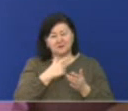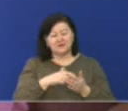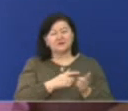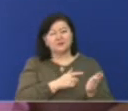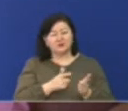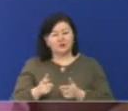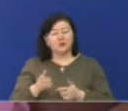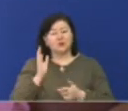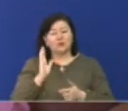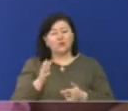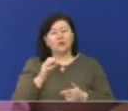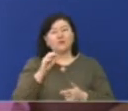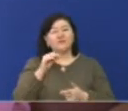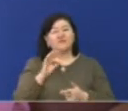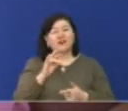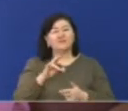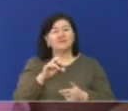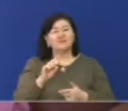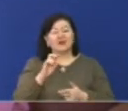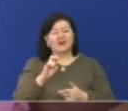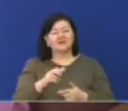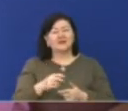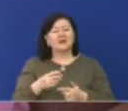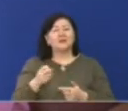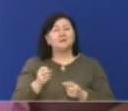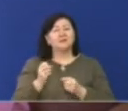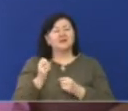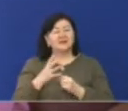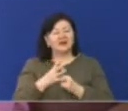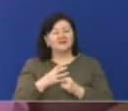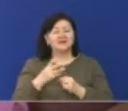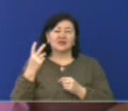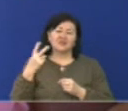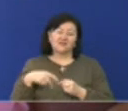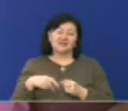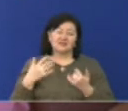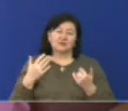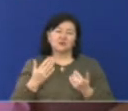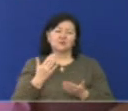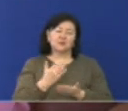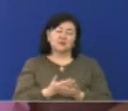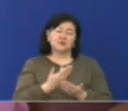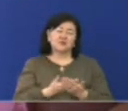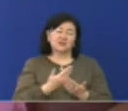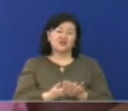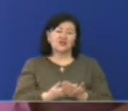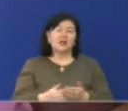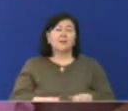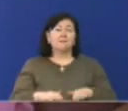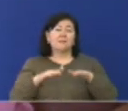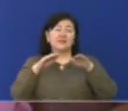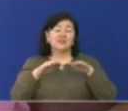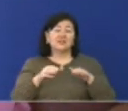установлен фонтан размером 15 на 30 метров. Затем была предложена идея приподнять некоторые участки площади с детскими игровыми зонами.